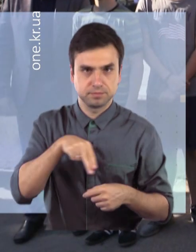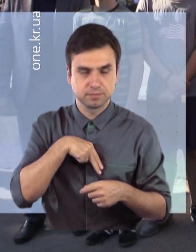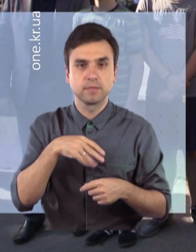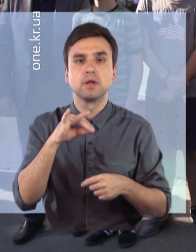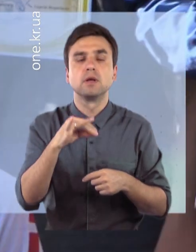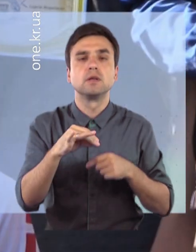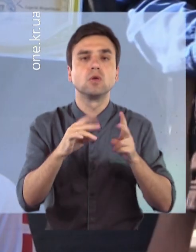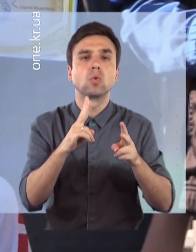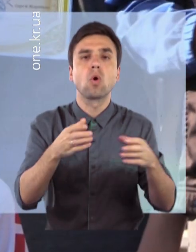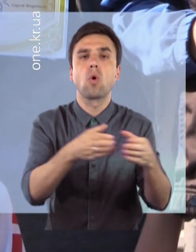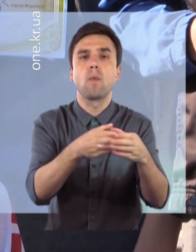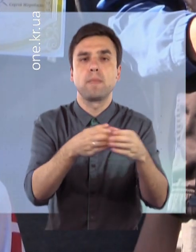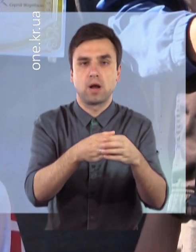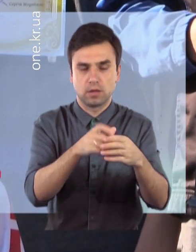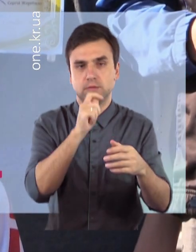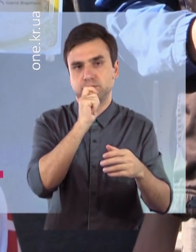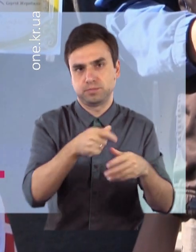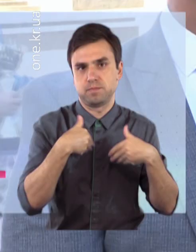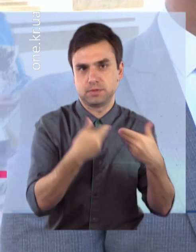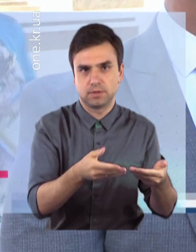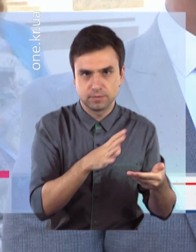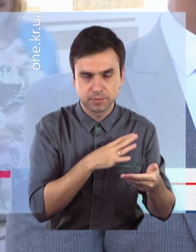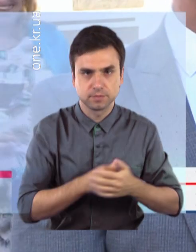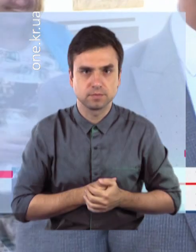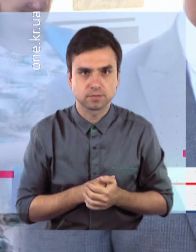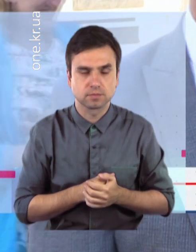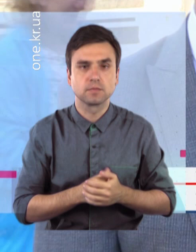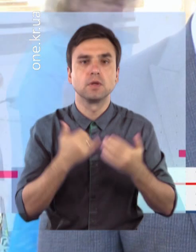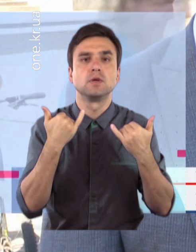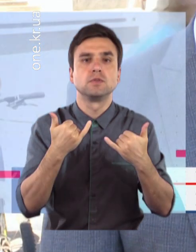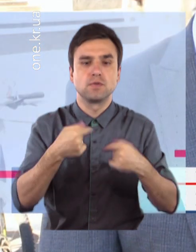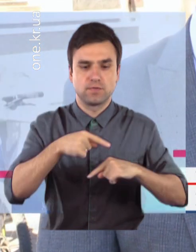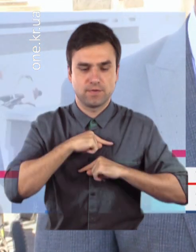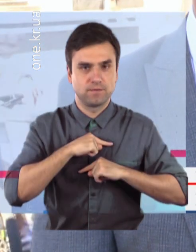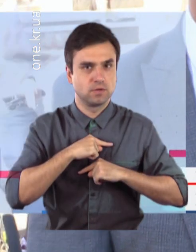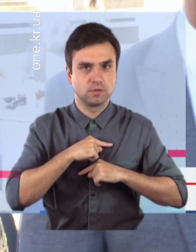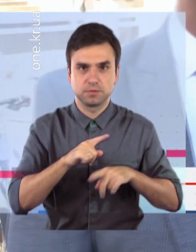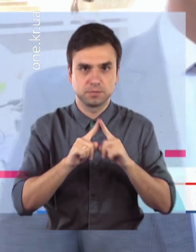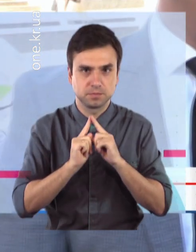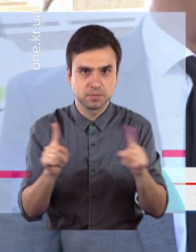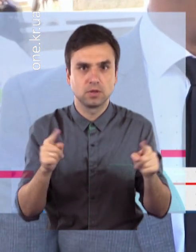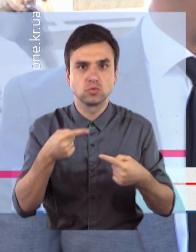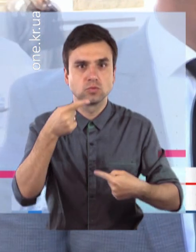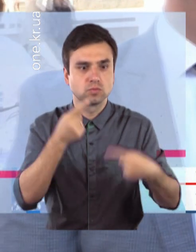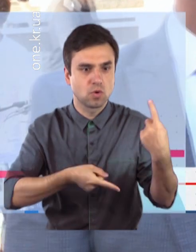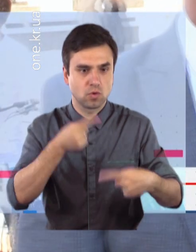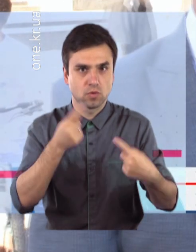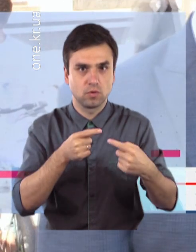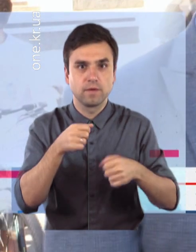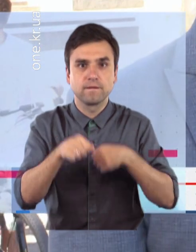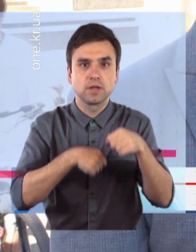переможців кубками, медалями, а грошовими винагородами. До речі, фініш був сьогодні як ніколи, дуже